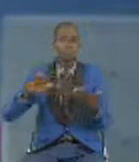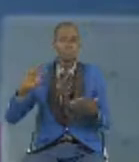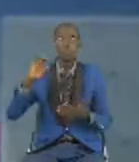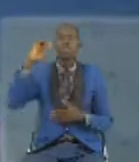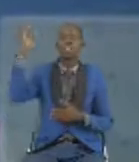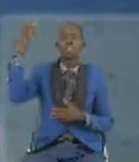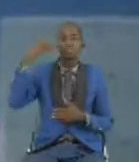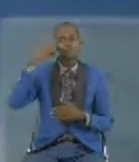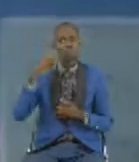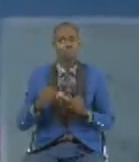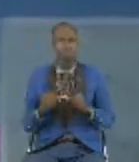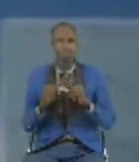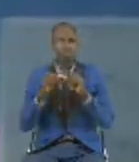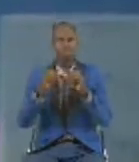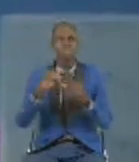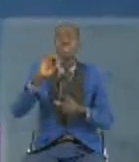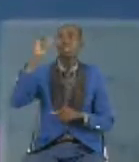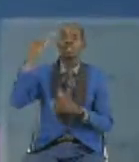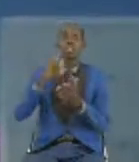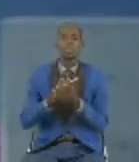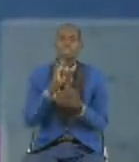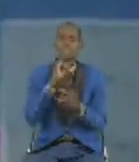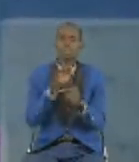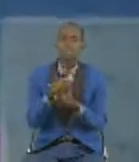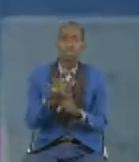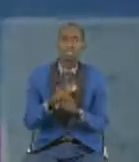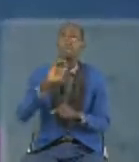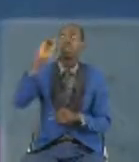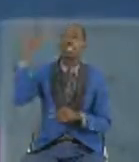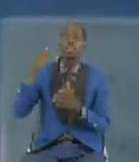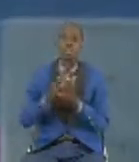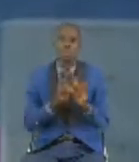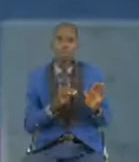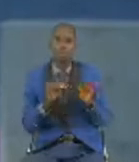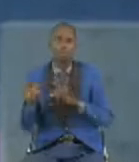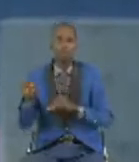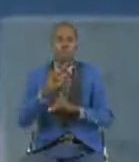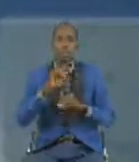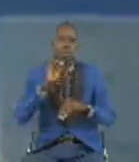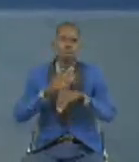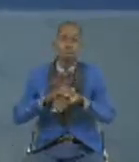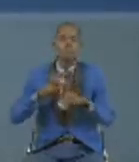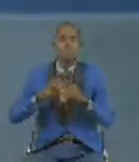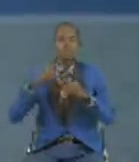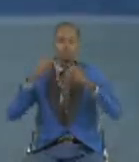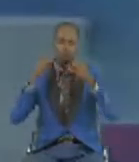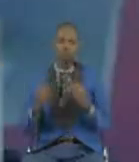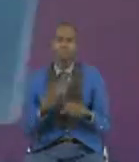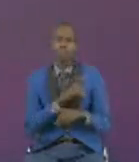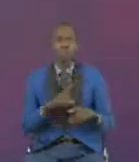la grâce suffisante, la grâce qui les fait avancer dans la foi du Seigneur. Et